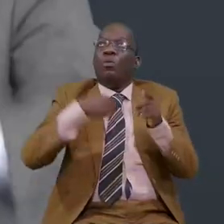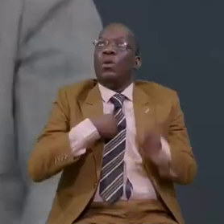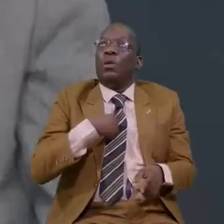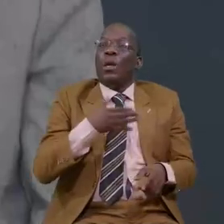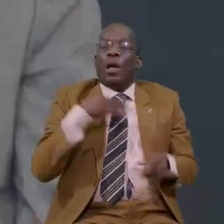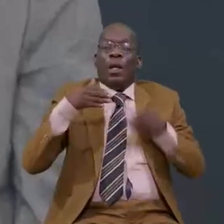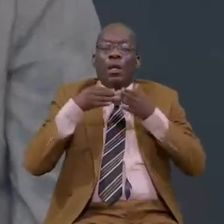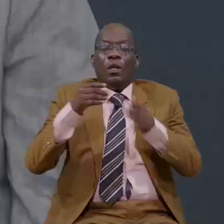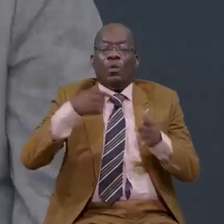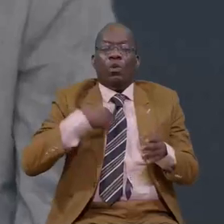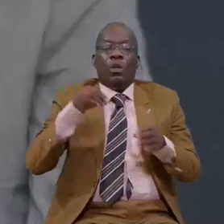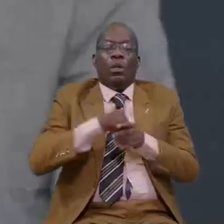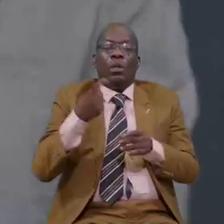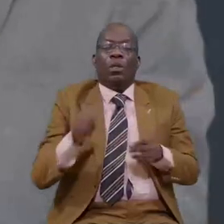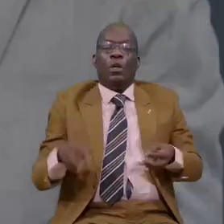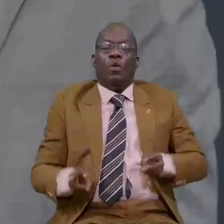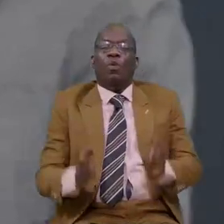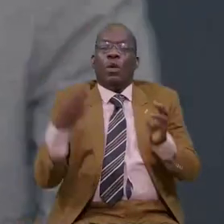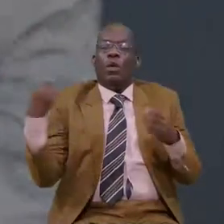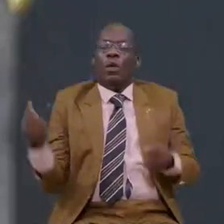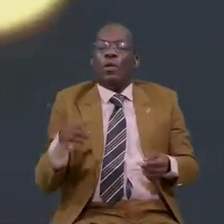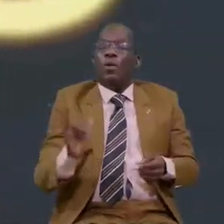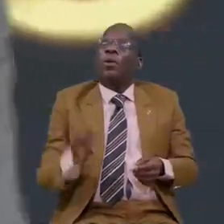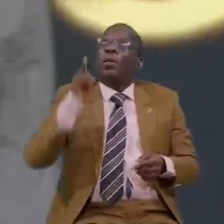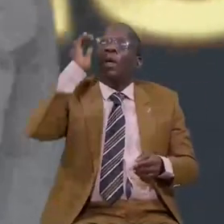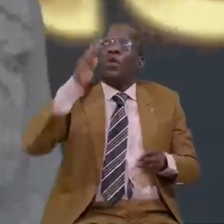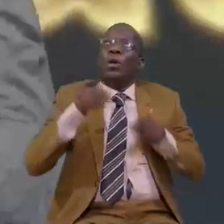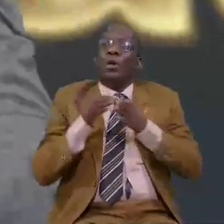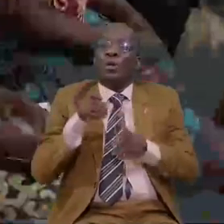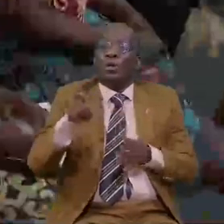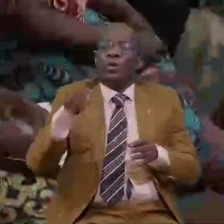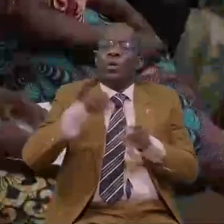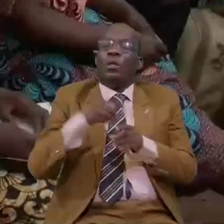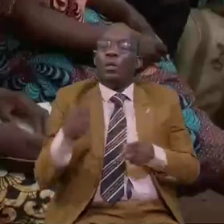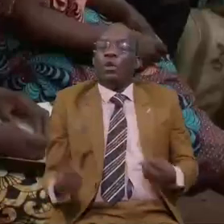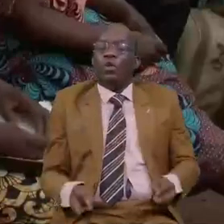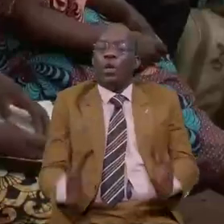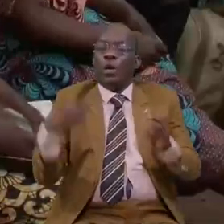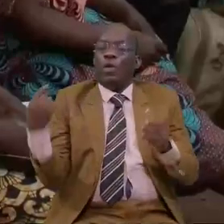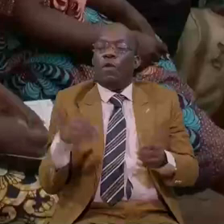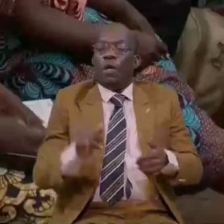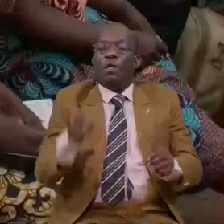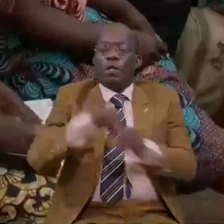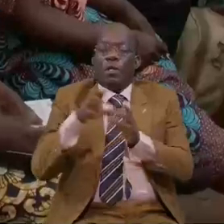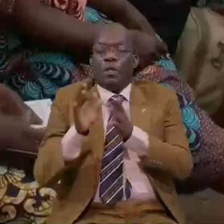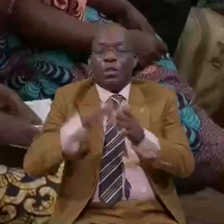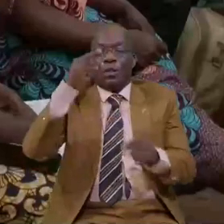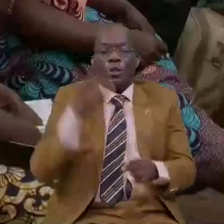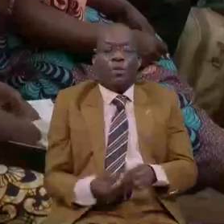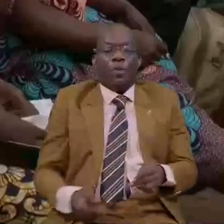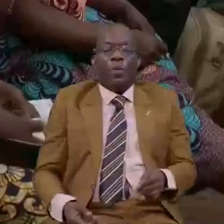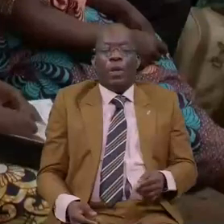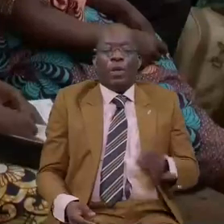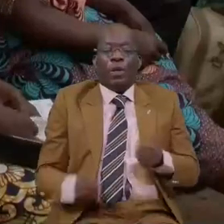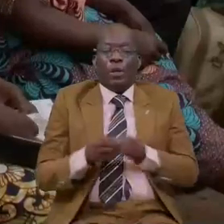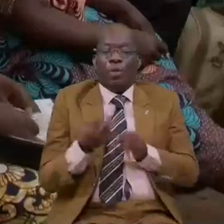voie et conduis-moi sur la voie de l'éternité. Il te conduira sur la voie de